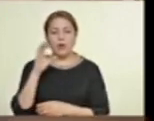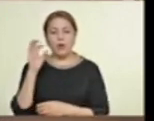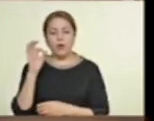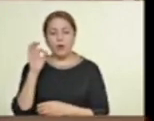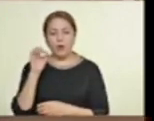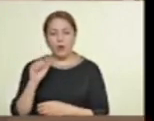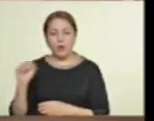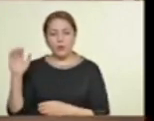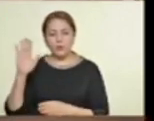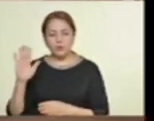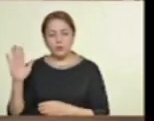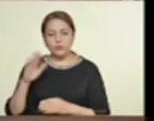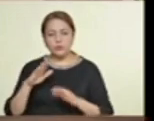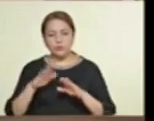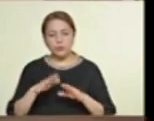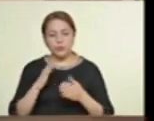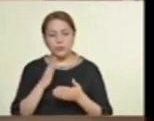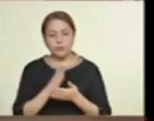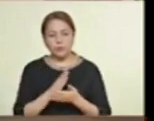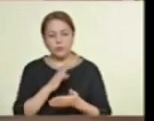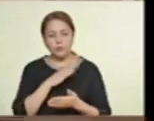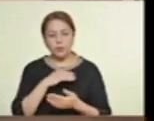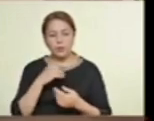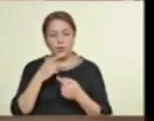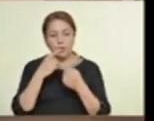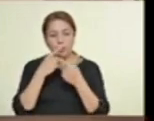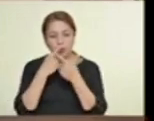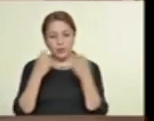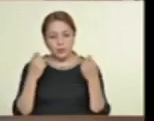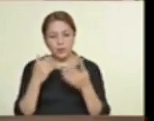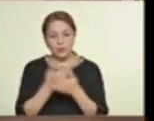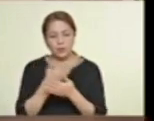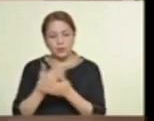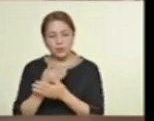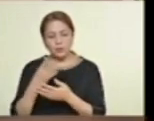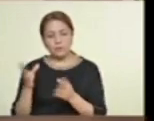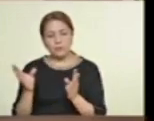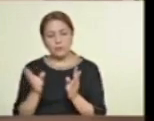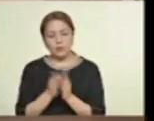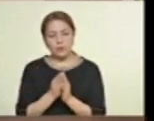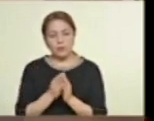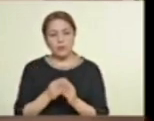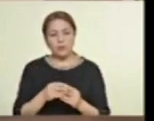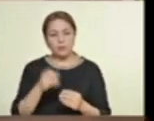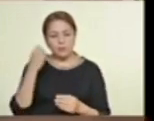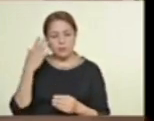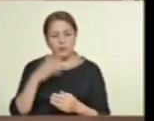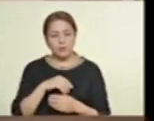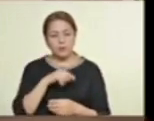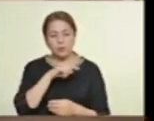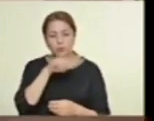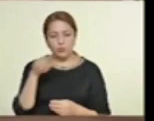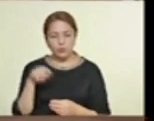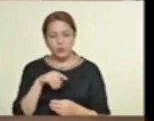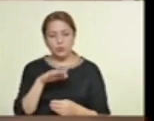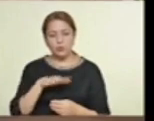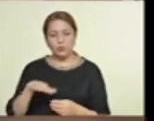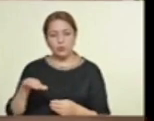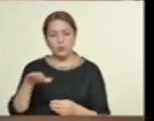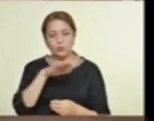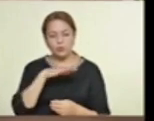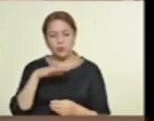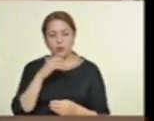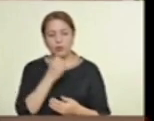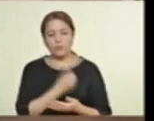bo'lgan, demak, yangiliklar bilan xabar topishdi va natijada ana shu o'lkalar ular uchun boy